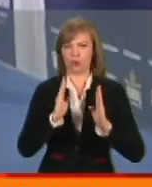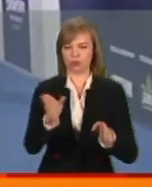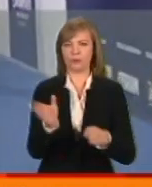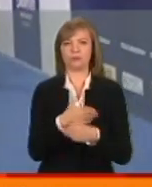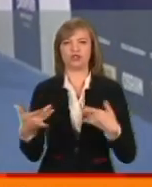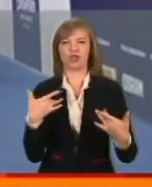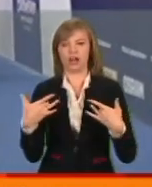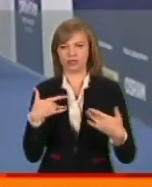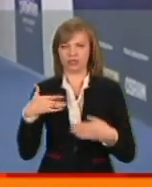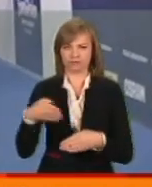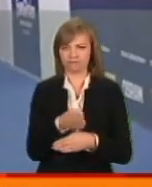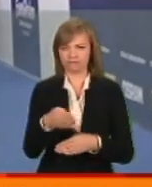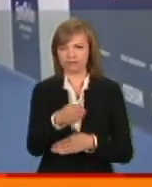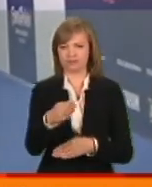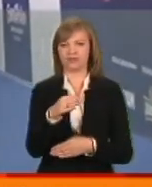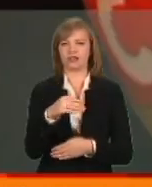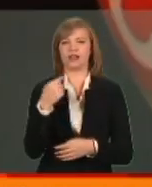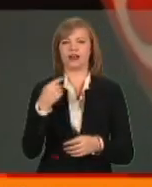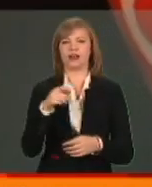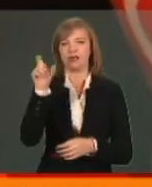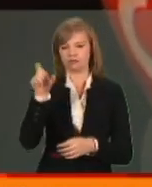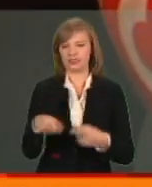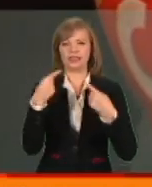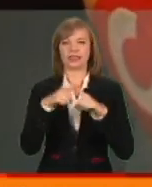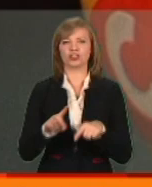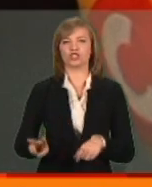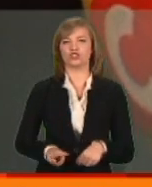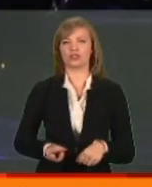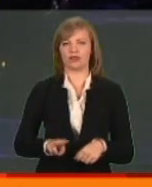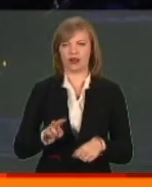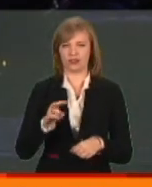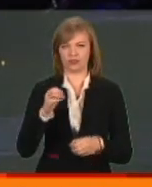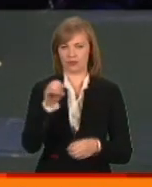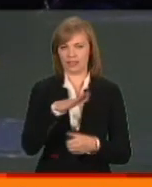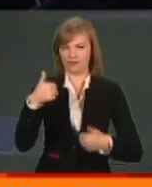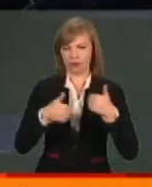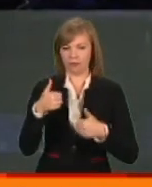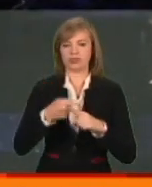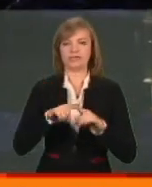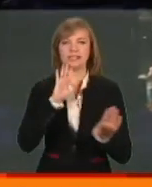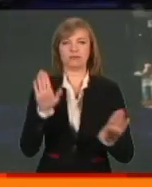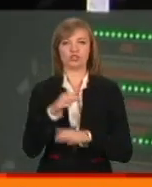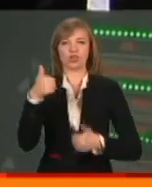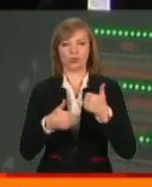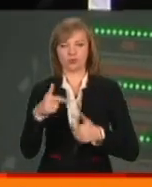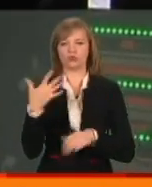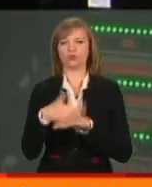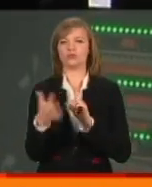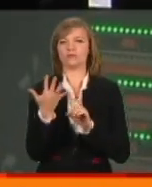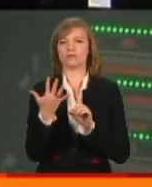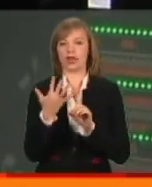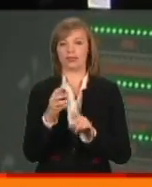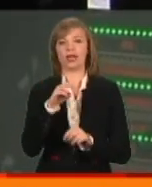між артистами, маневрує Ола Мельцех, технічний директор Євробачення. Цей пісенний конкурс для нього вже